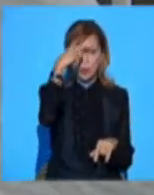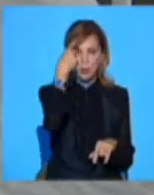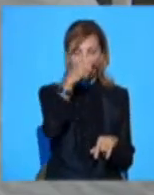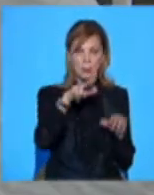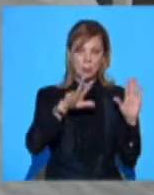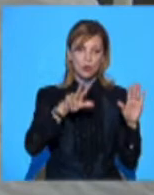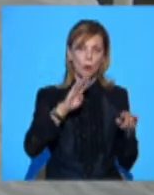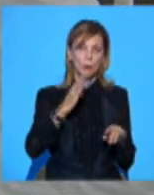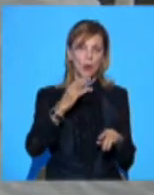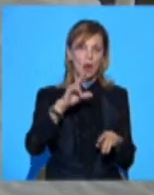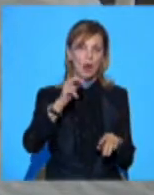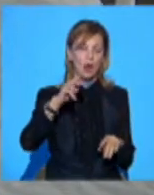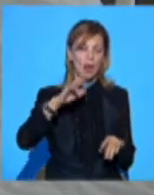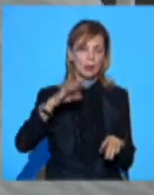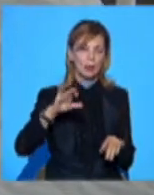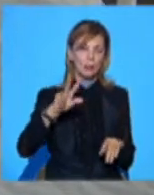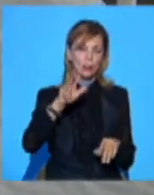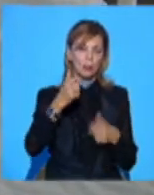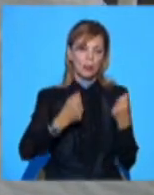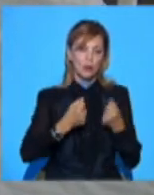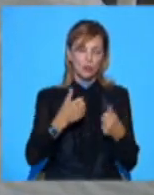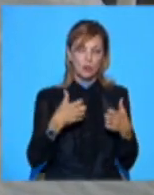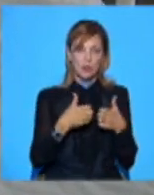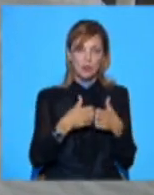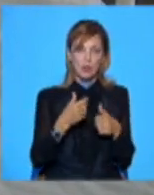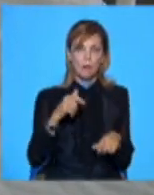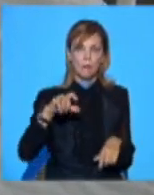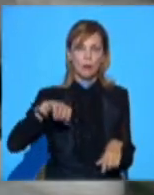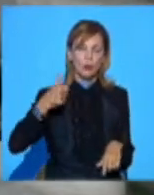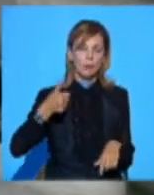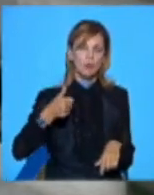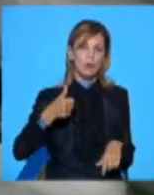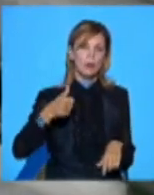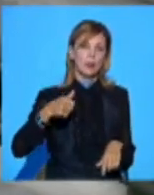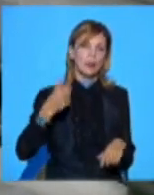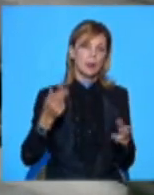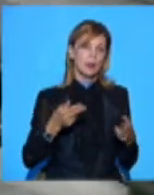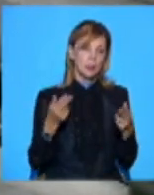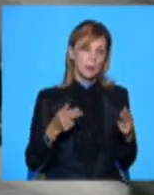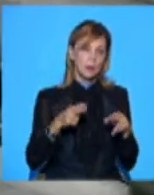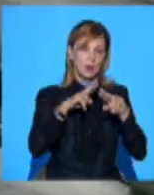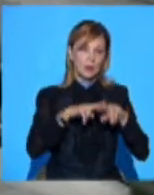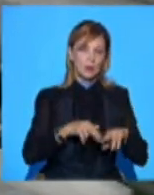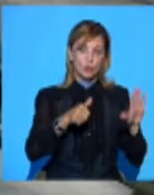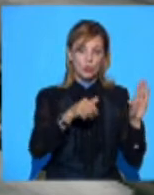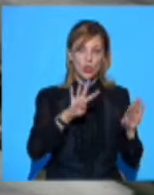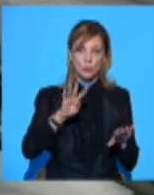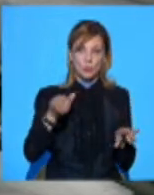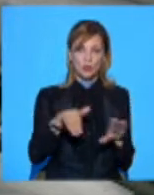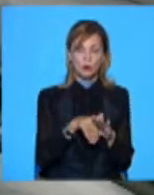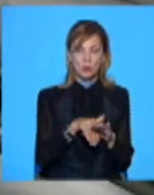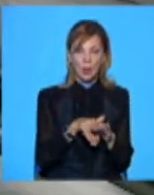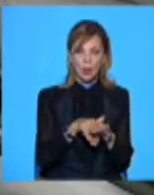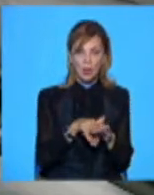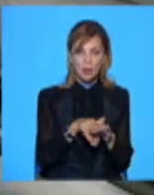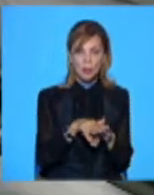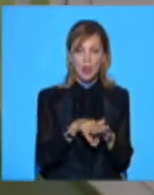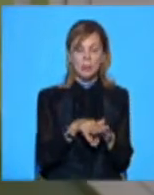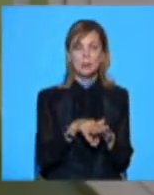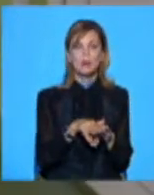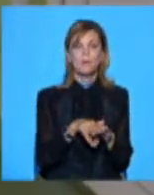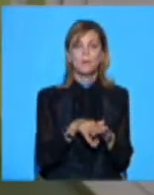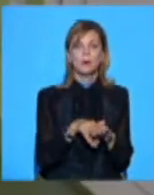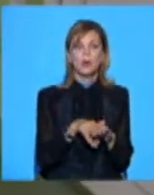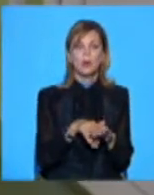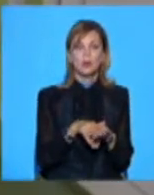8 brancardieri și 3 șoferi. Examenele vor avea loc în perioada următoare. Ceilalți 64 de angajați pe o perioadă determinată de starea